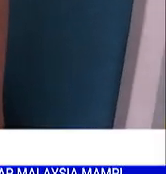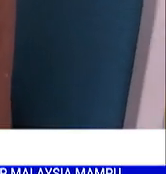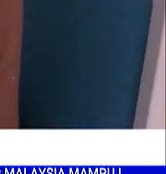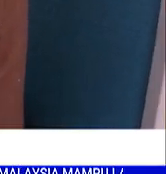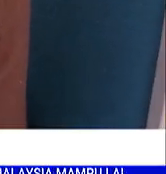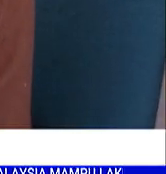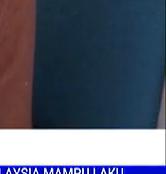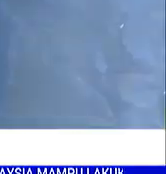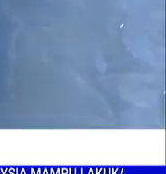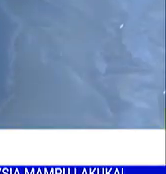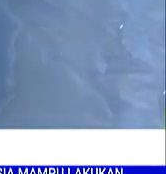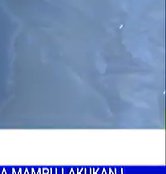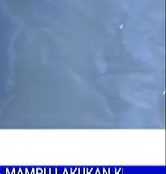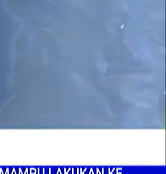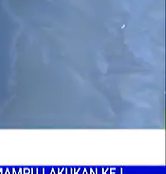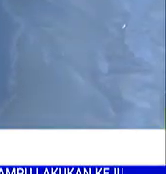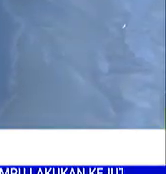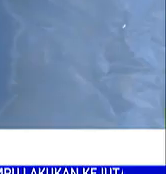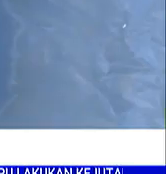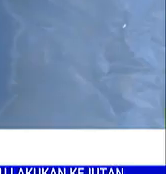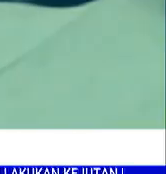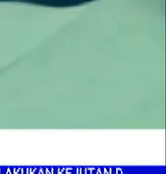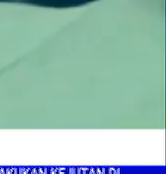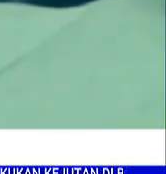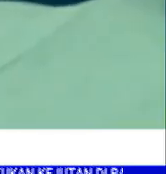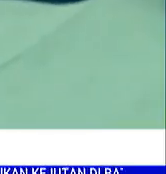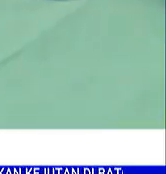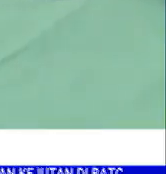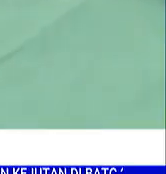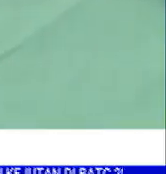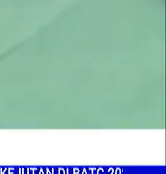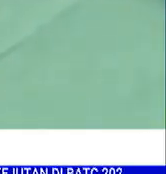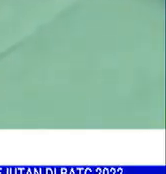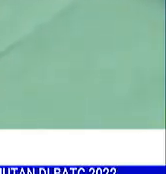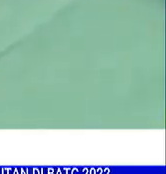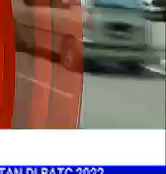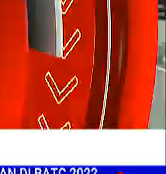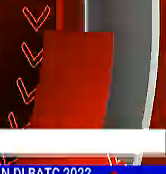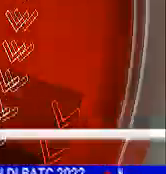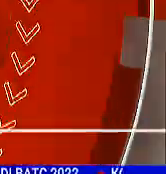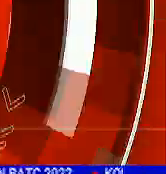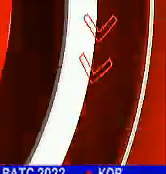pendaftaran PICH catat lebih setengah juta kanak-kanak berusia 5 hingga 11 tahun.